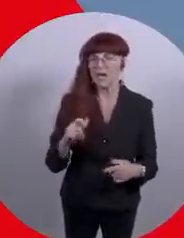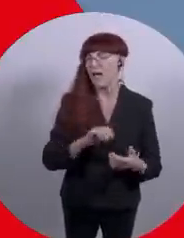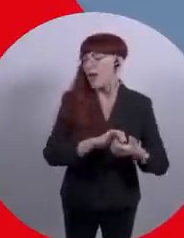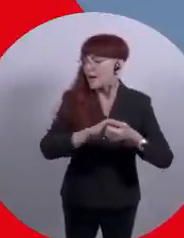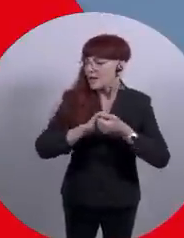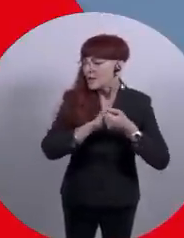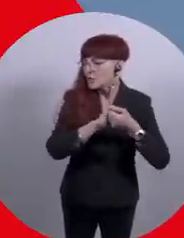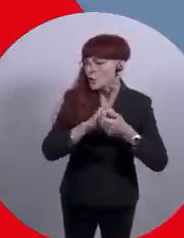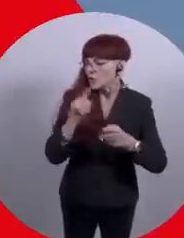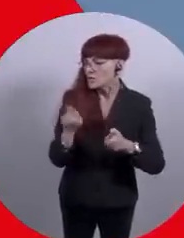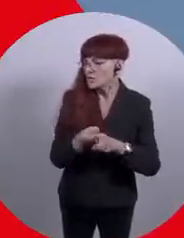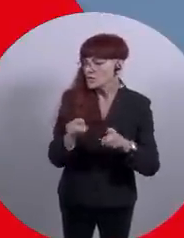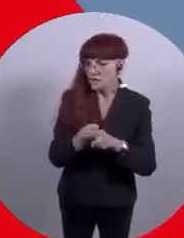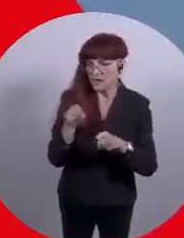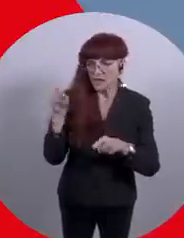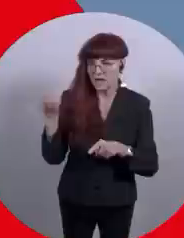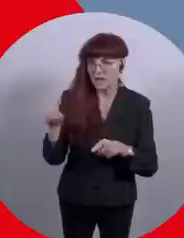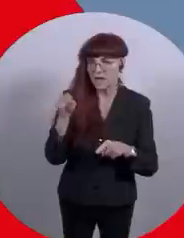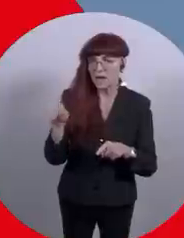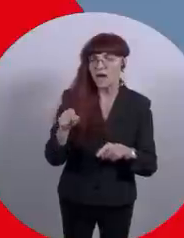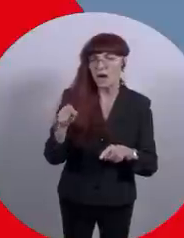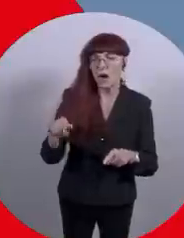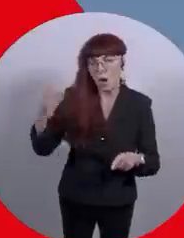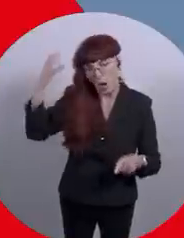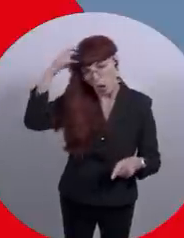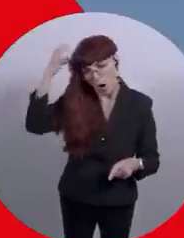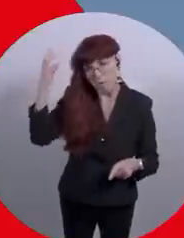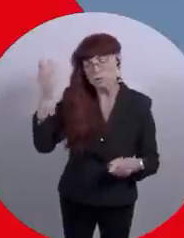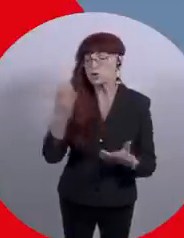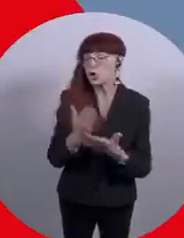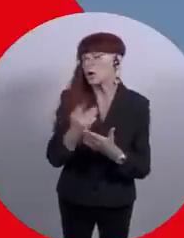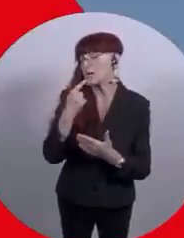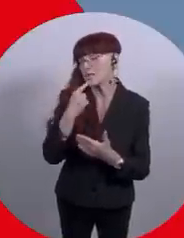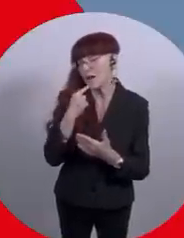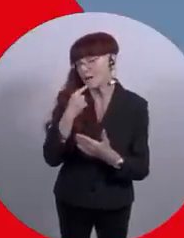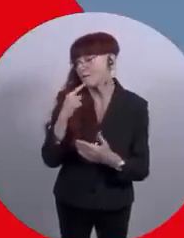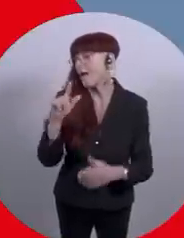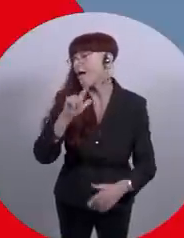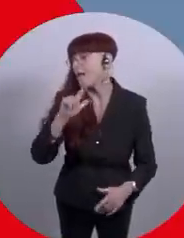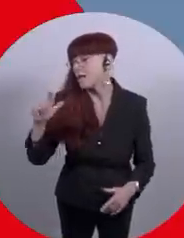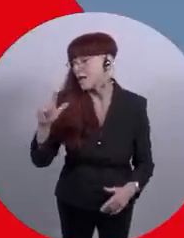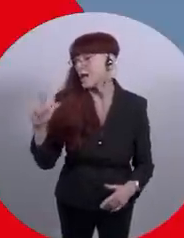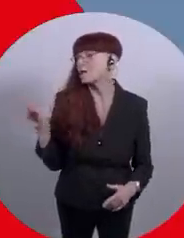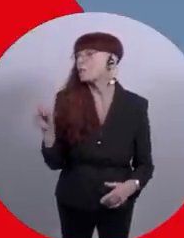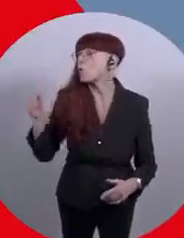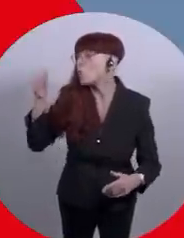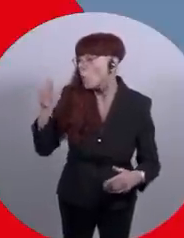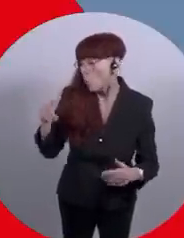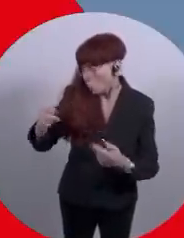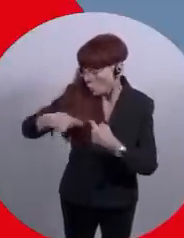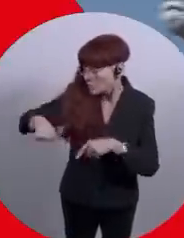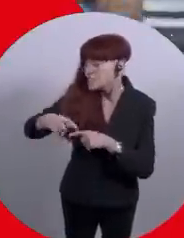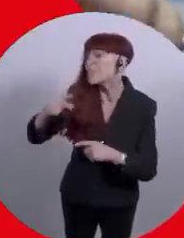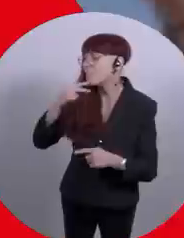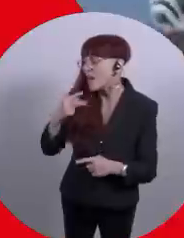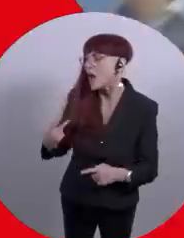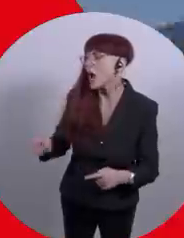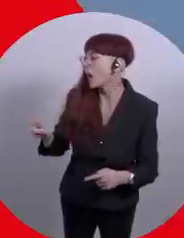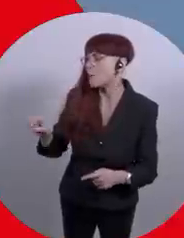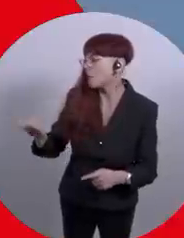Häupl links von uns muss die Wand sein und nur so ist man wirklich glaubhaft nur so kann man wirklich